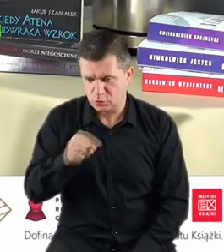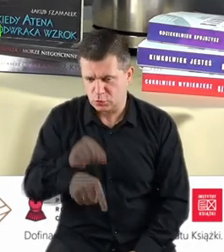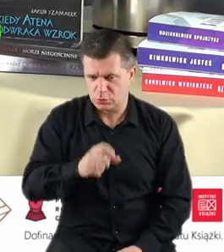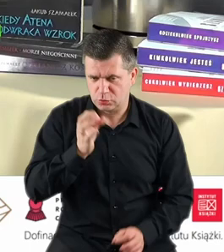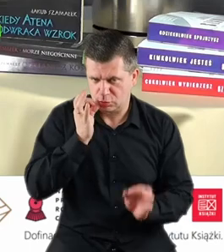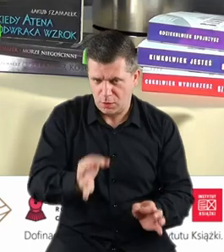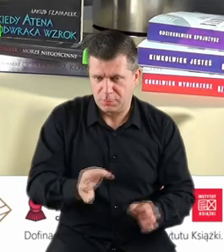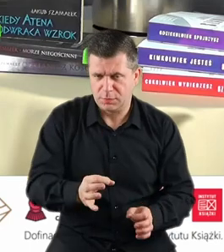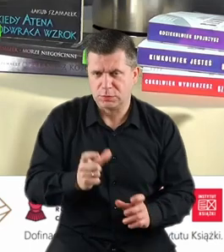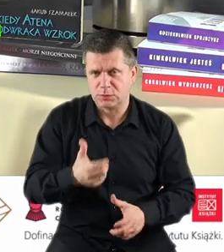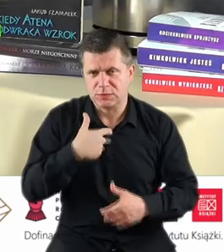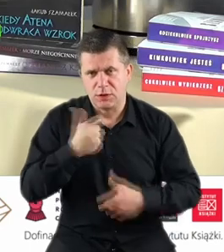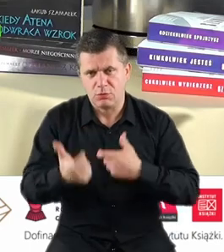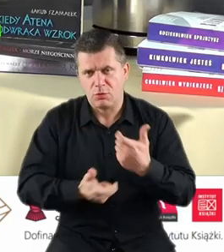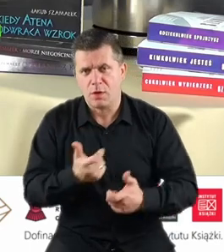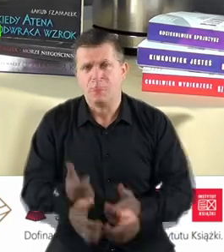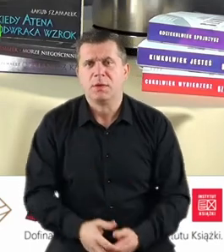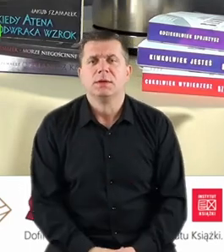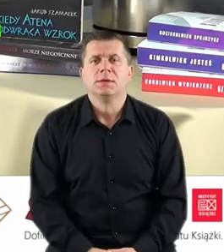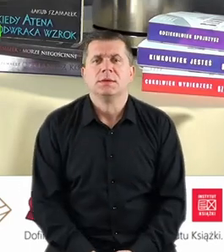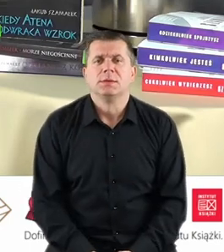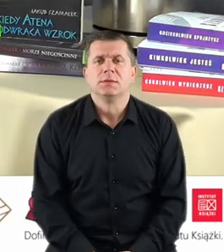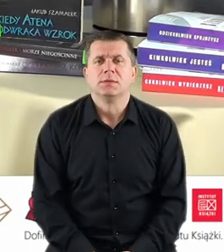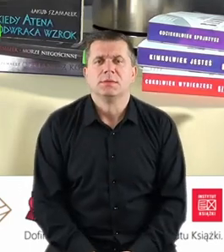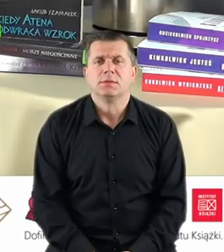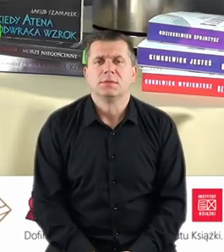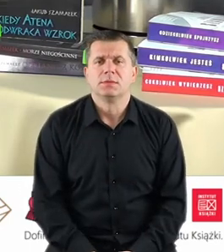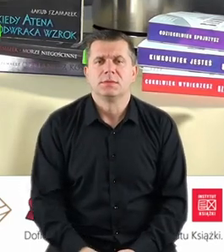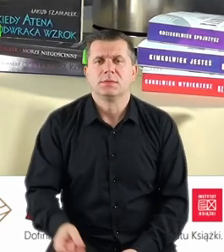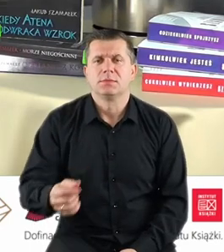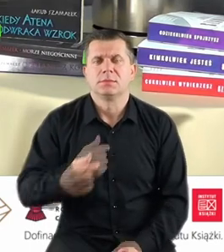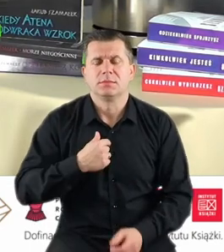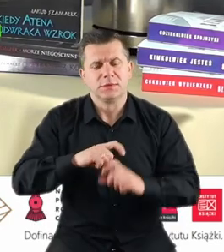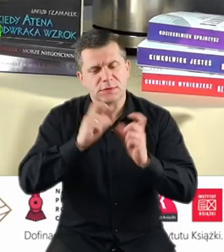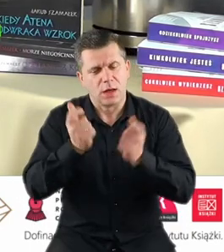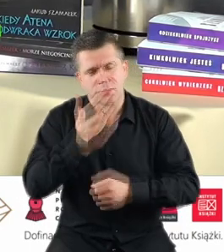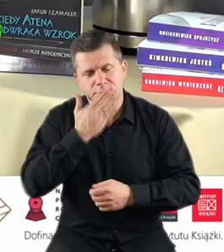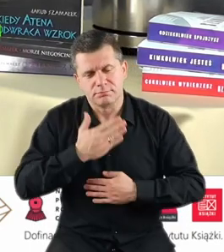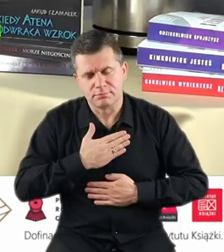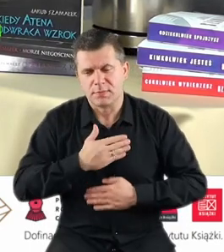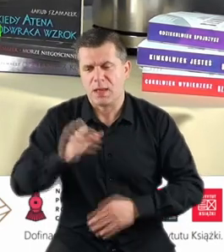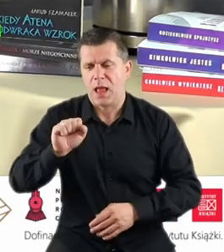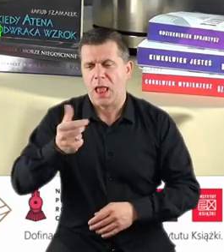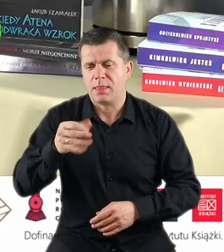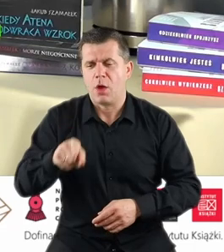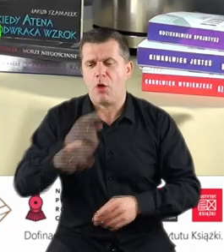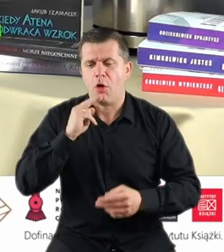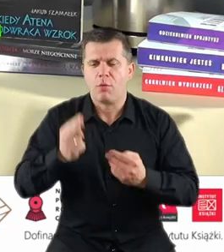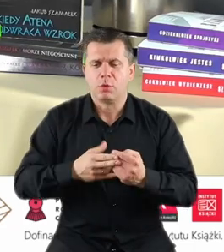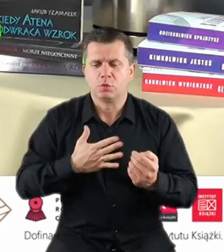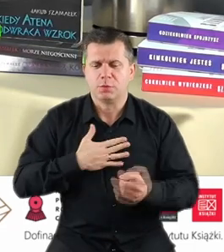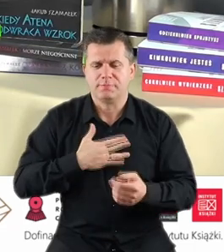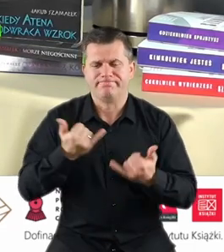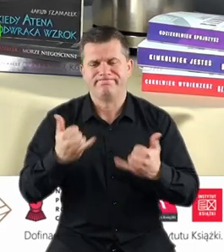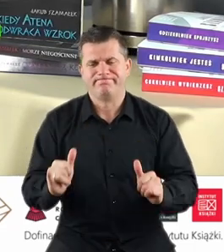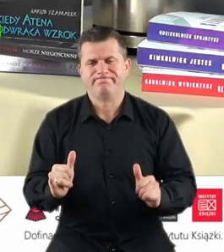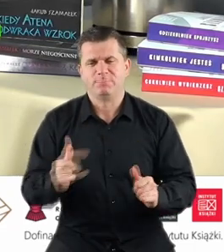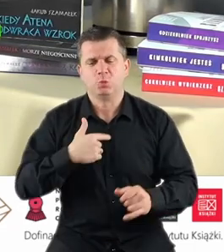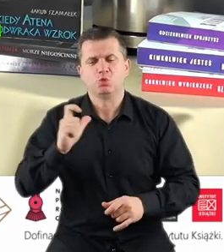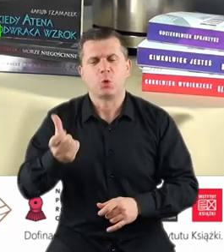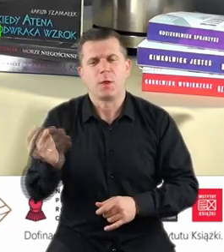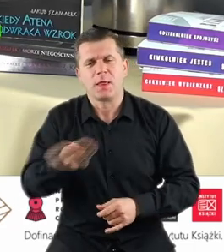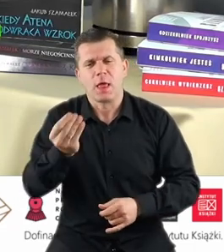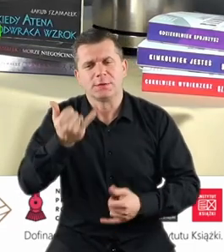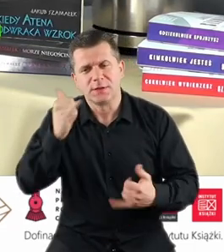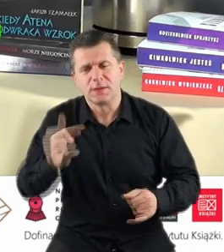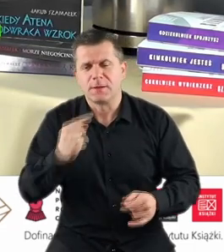ja chcę robić resztę życia. No i przy całej mojej miłości do antyku to odpowiedź była jednak negatywna, więc musiałem sobie pomyśleć, co ja jeszcze